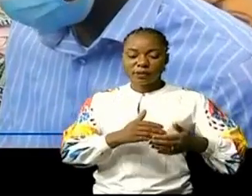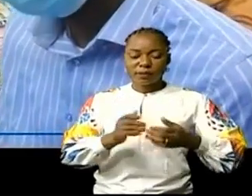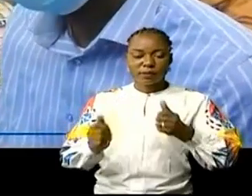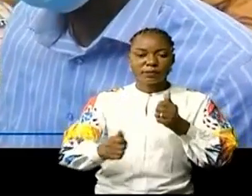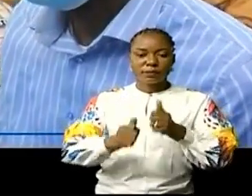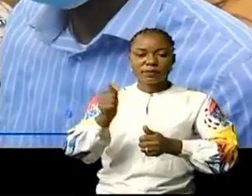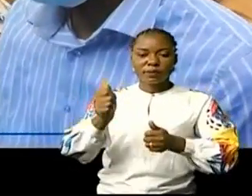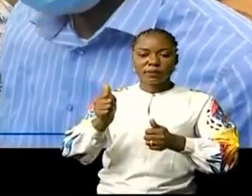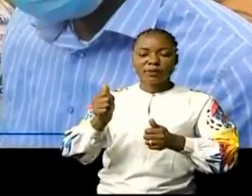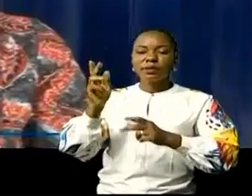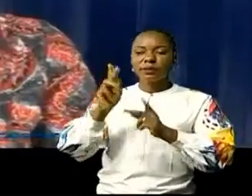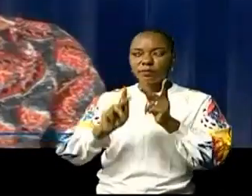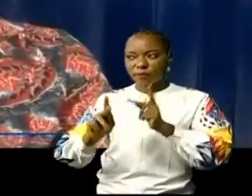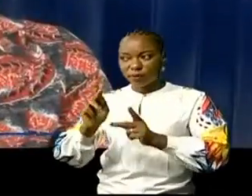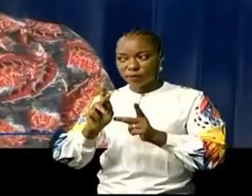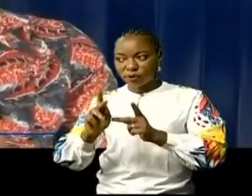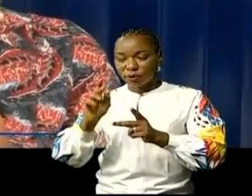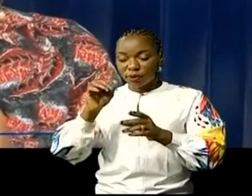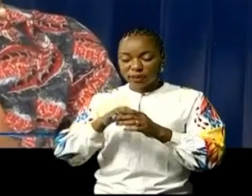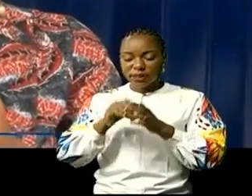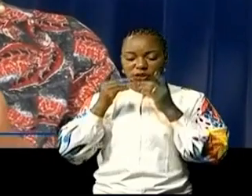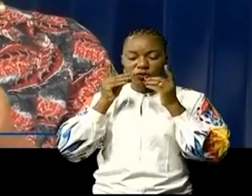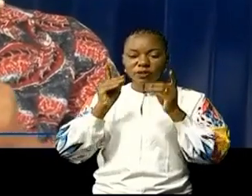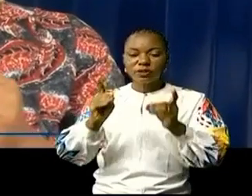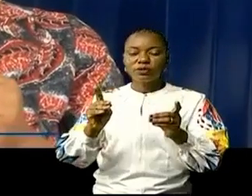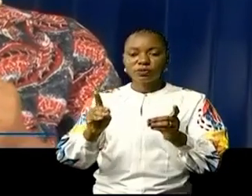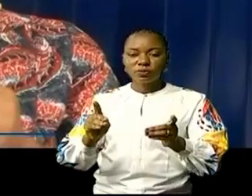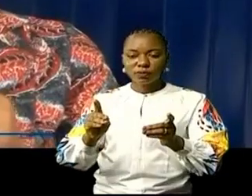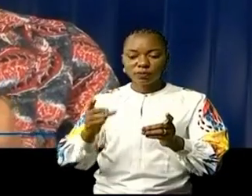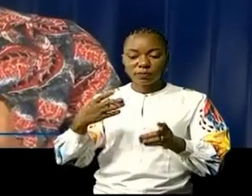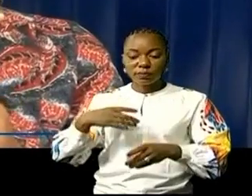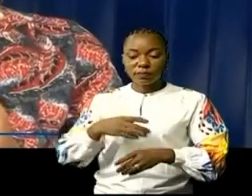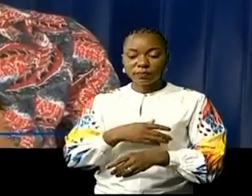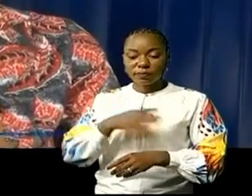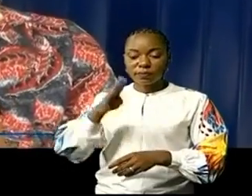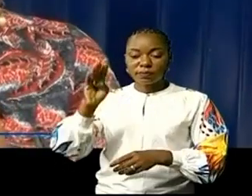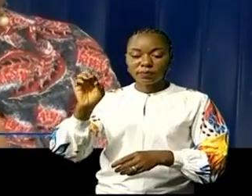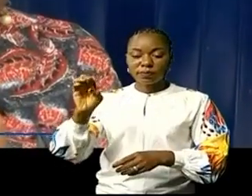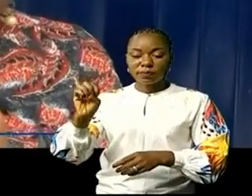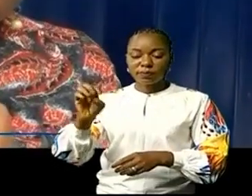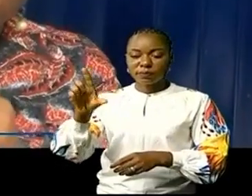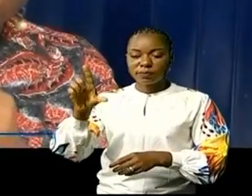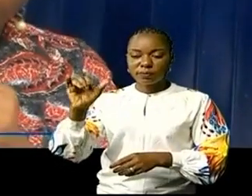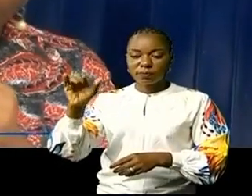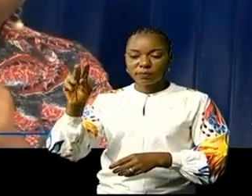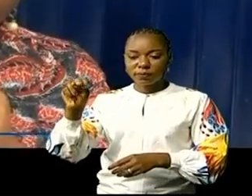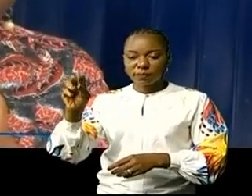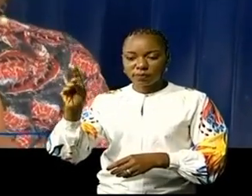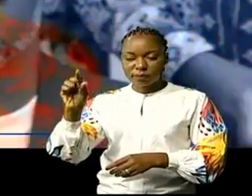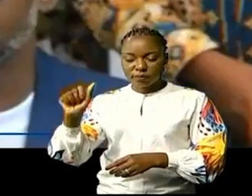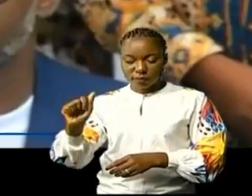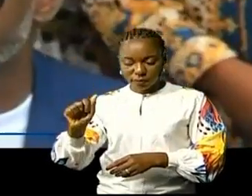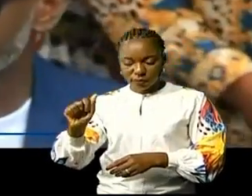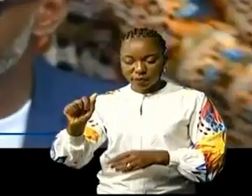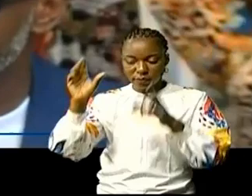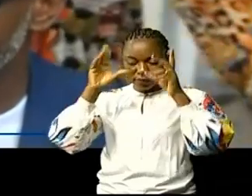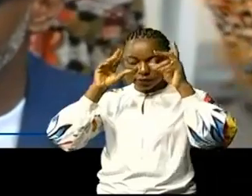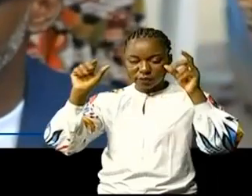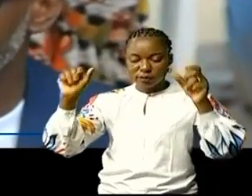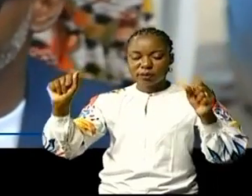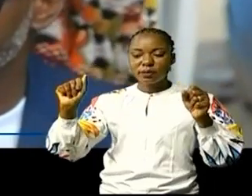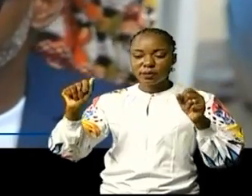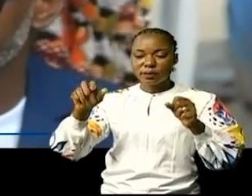de la population. Dans son allocution, Belinda Luntadila, présidente du RD Congo a exprimé